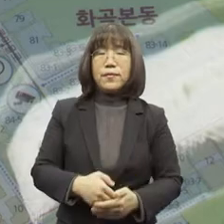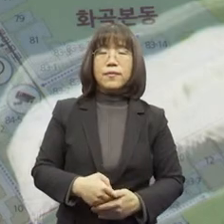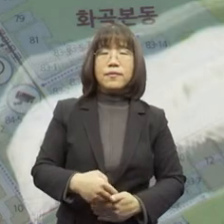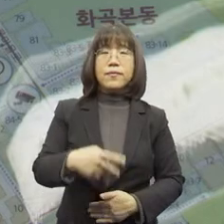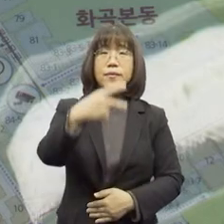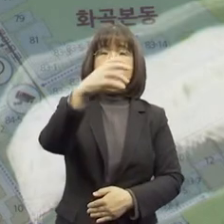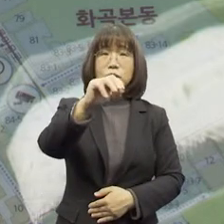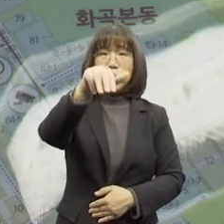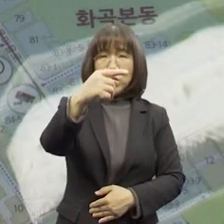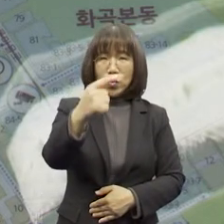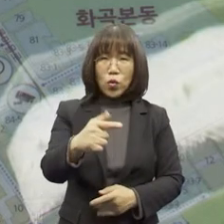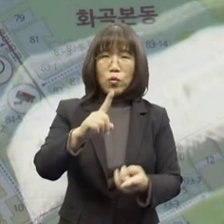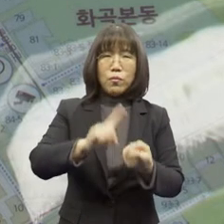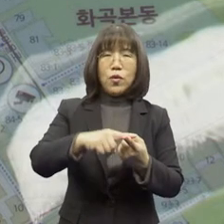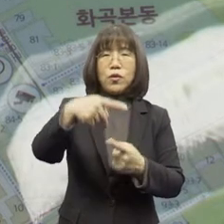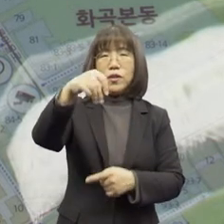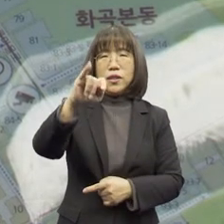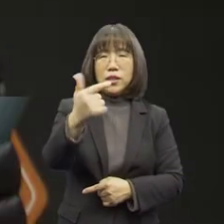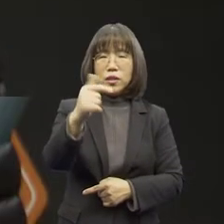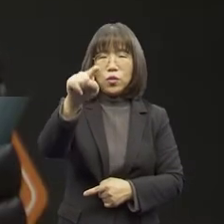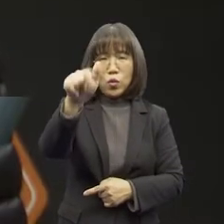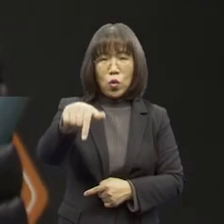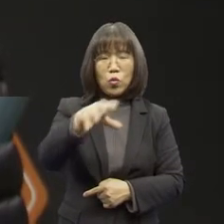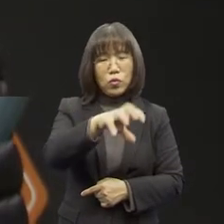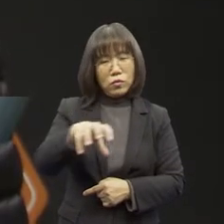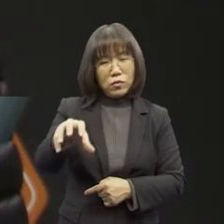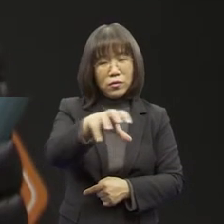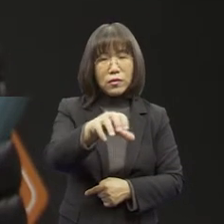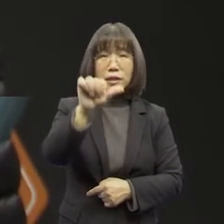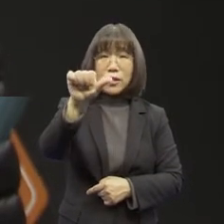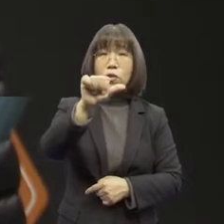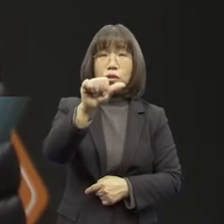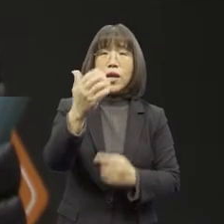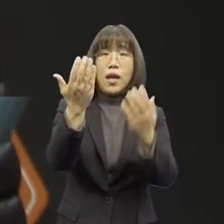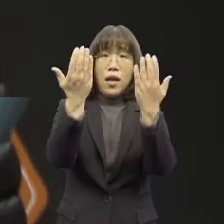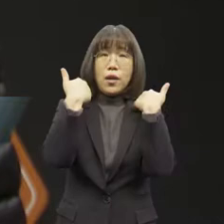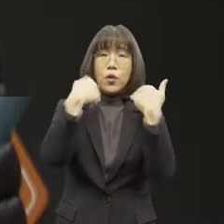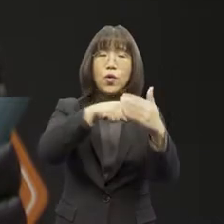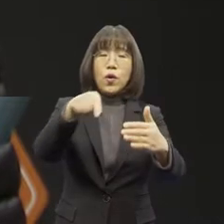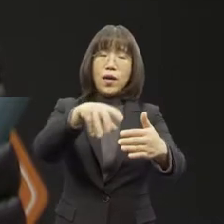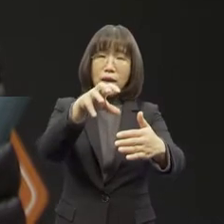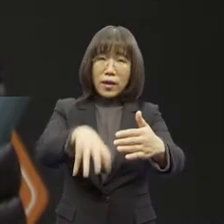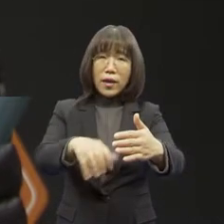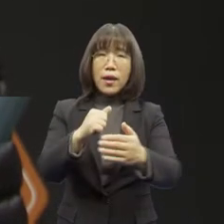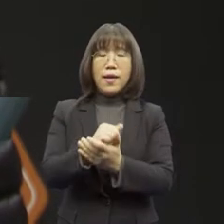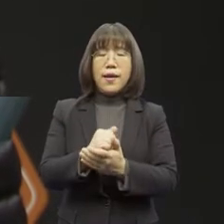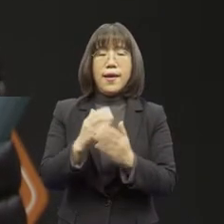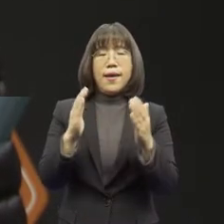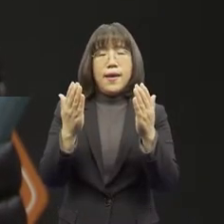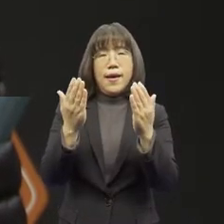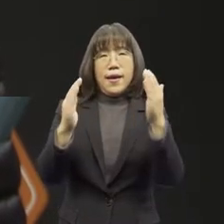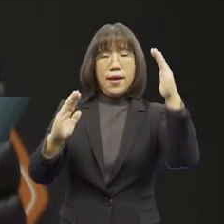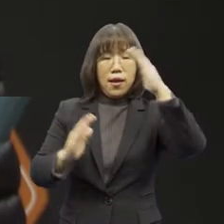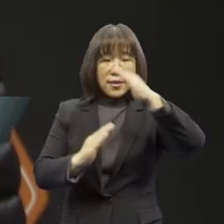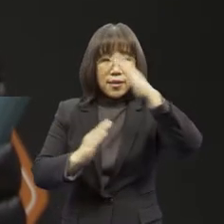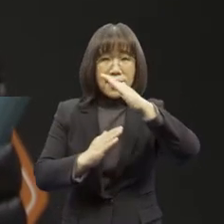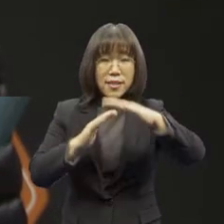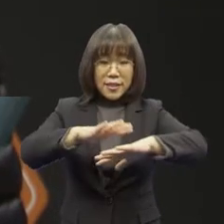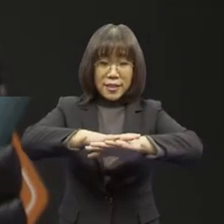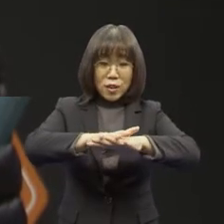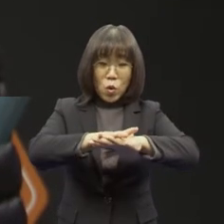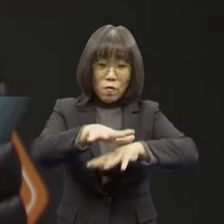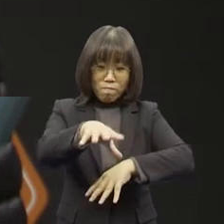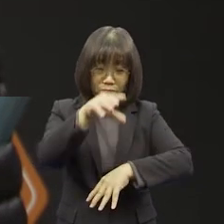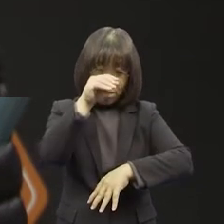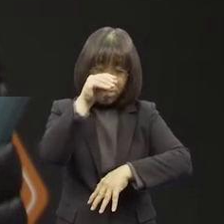배부됐습니다. 등촌, 신곡, 신월, 화곡, 화일초등학교 5곳에는 학생들이 오가며 지도를